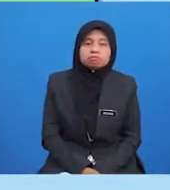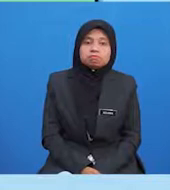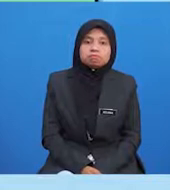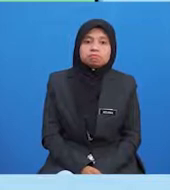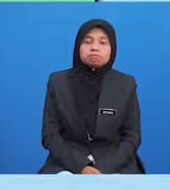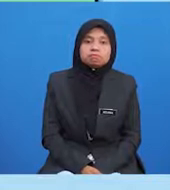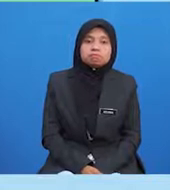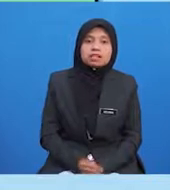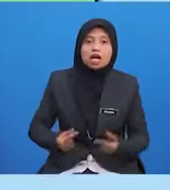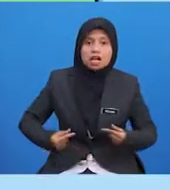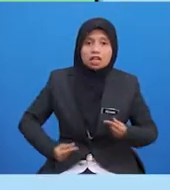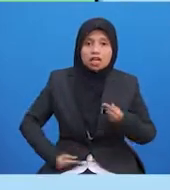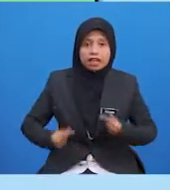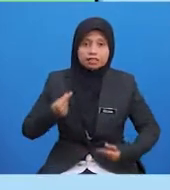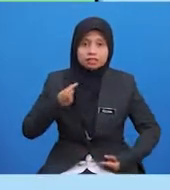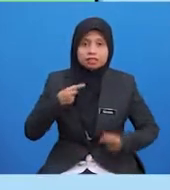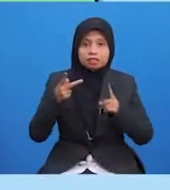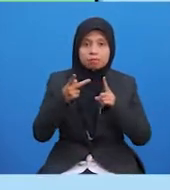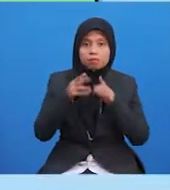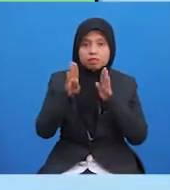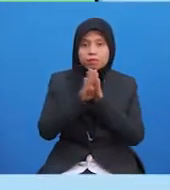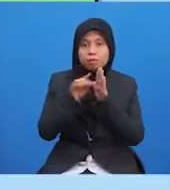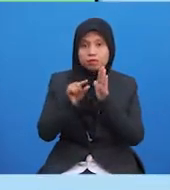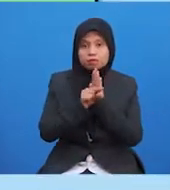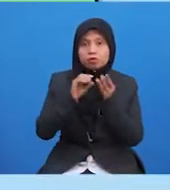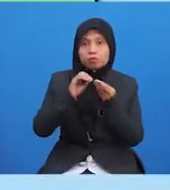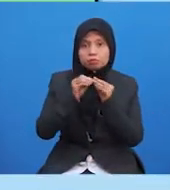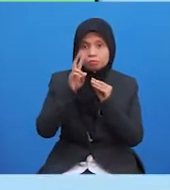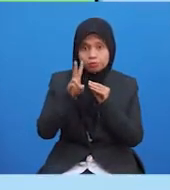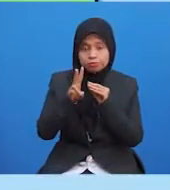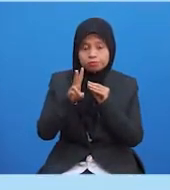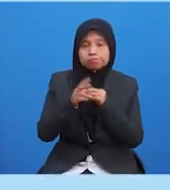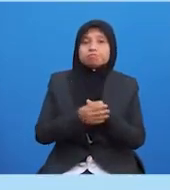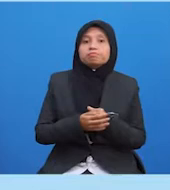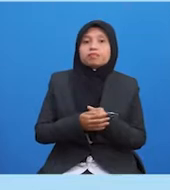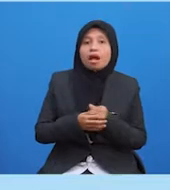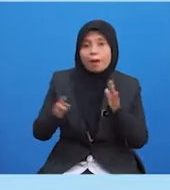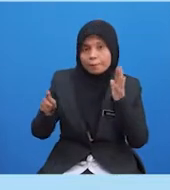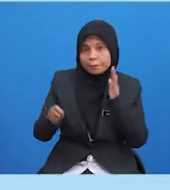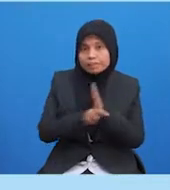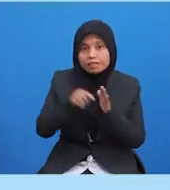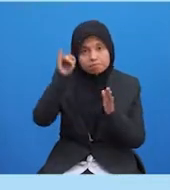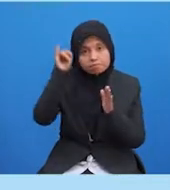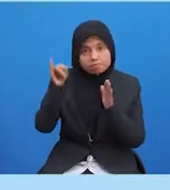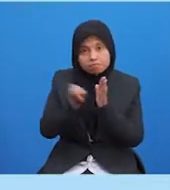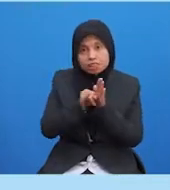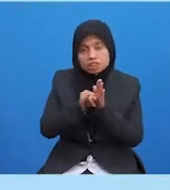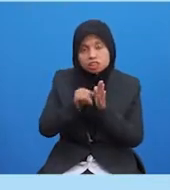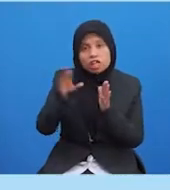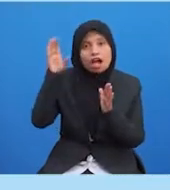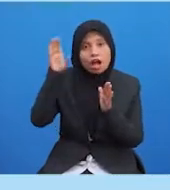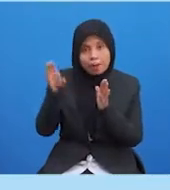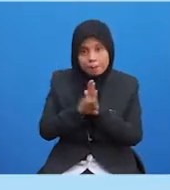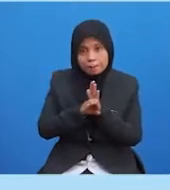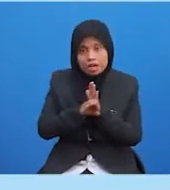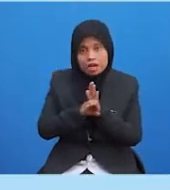Gaya kepada background yang kedua adalah menambah imej atau gambar